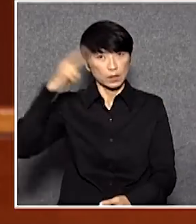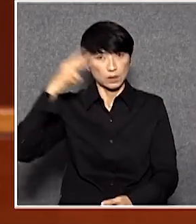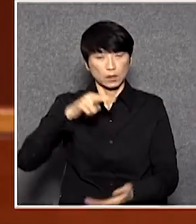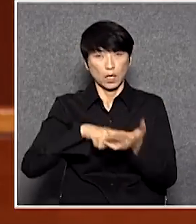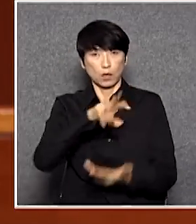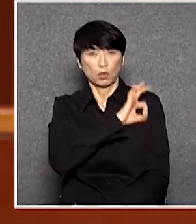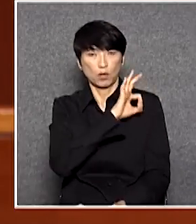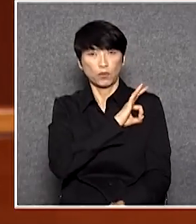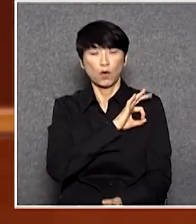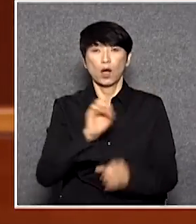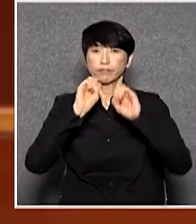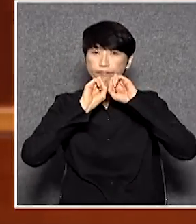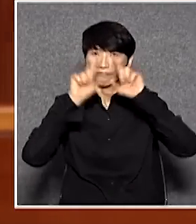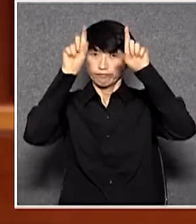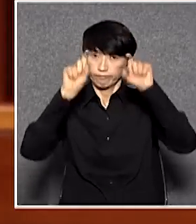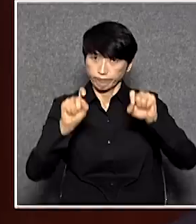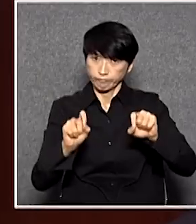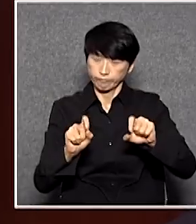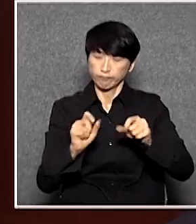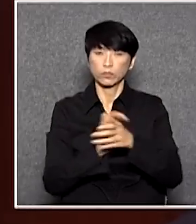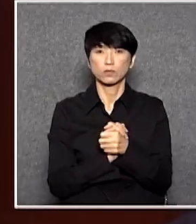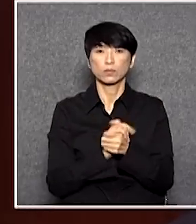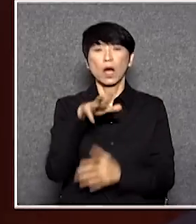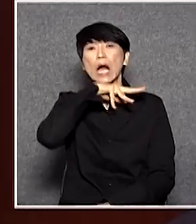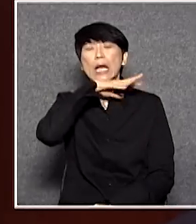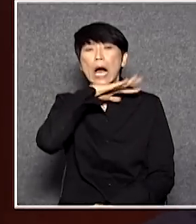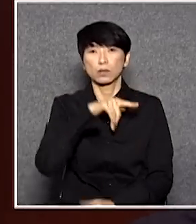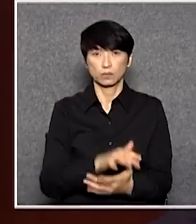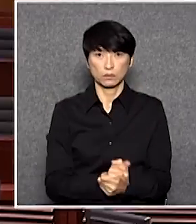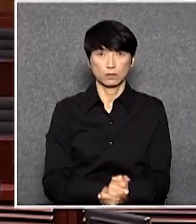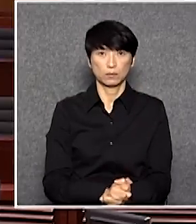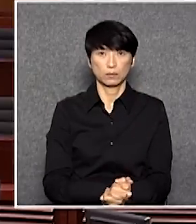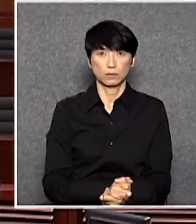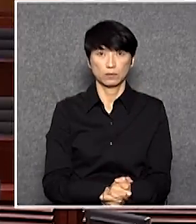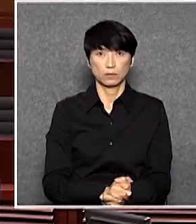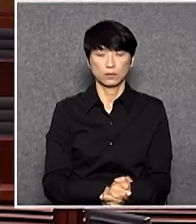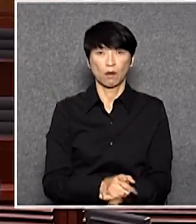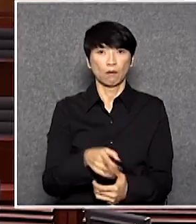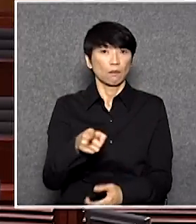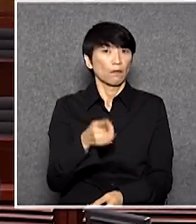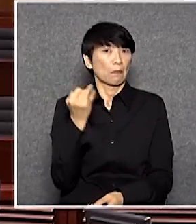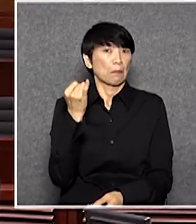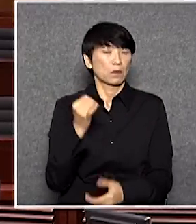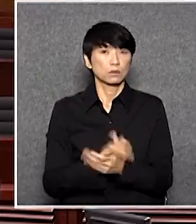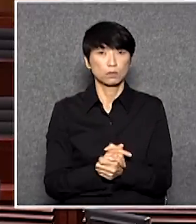偉員